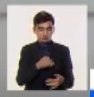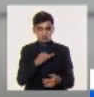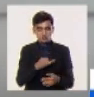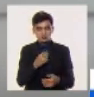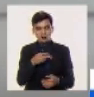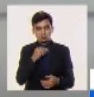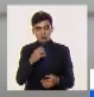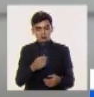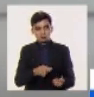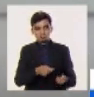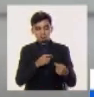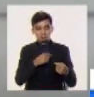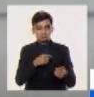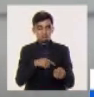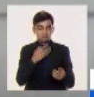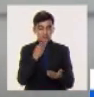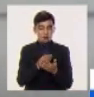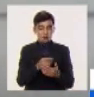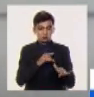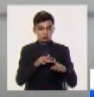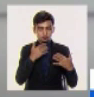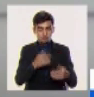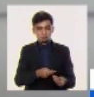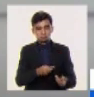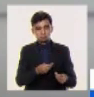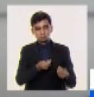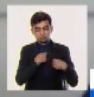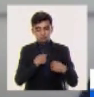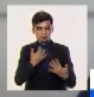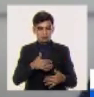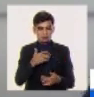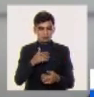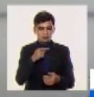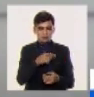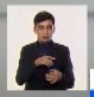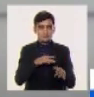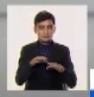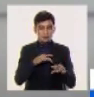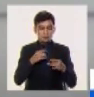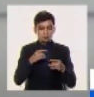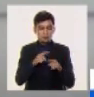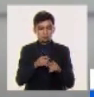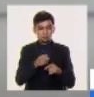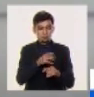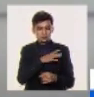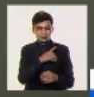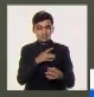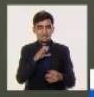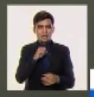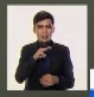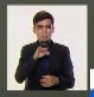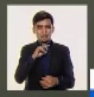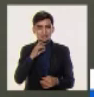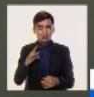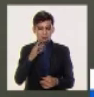через 2 часа после того, как провели свое мероприятие. При этом они мероприятие проводили, было сразу оговорено, что это будет семинар.